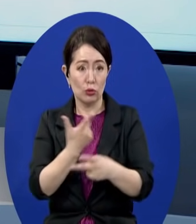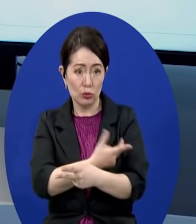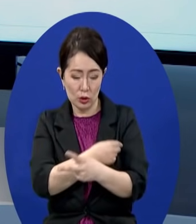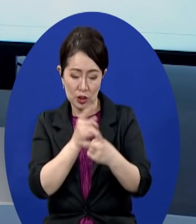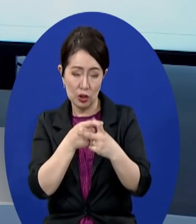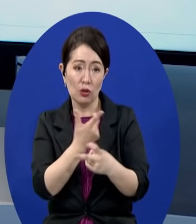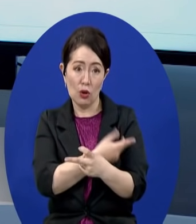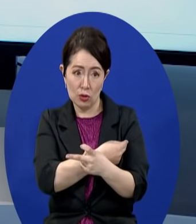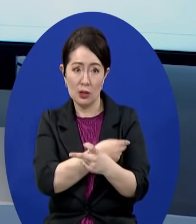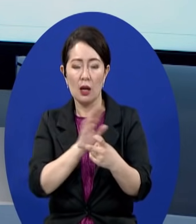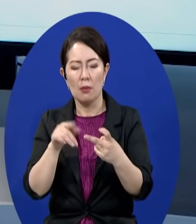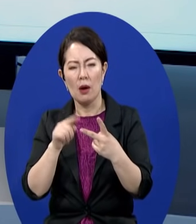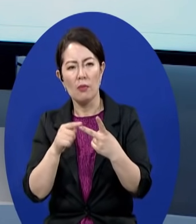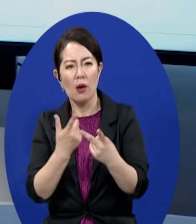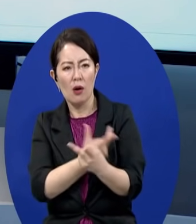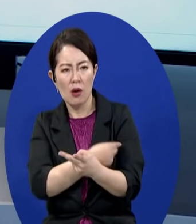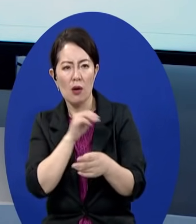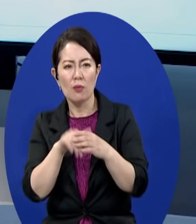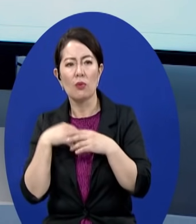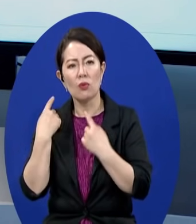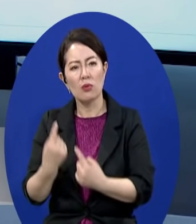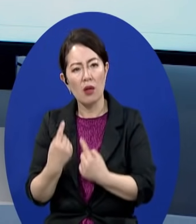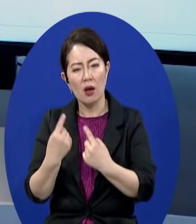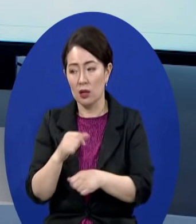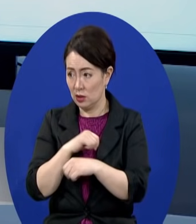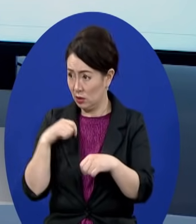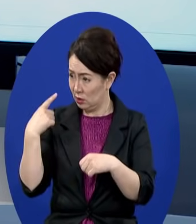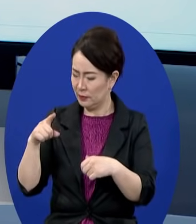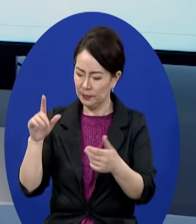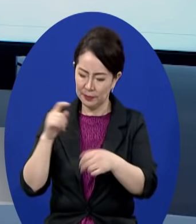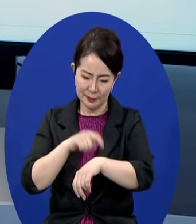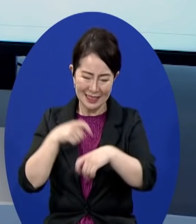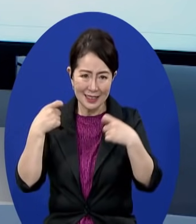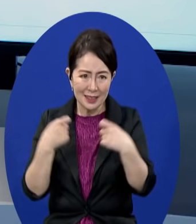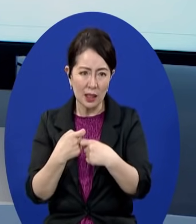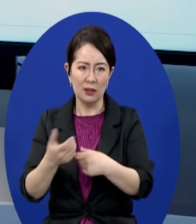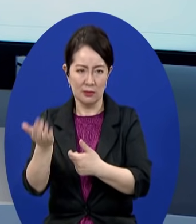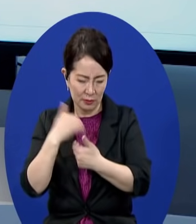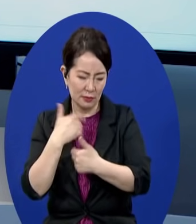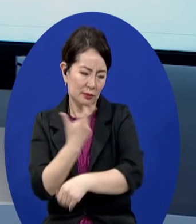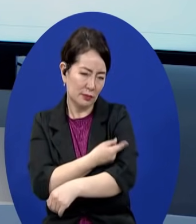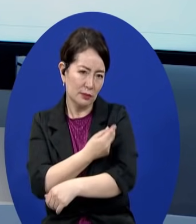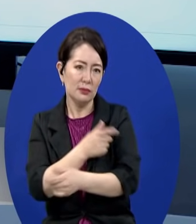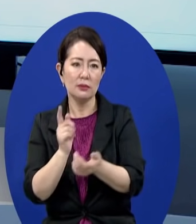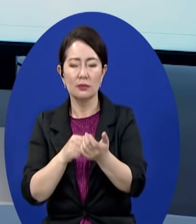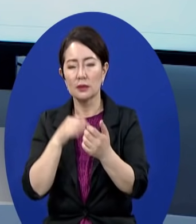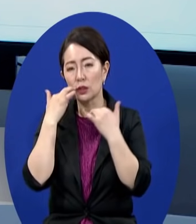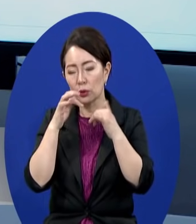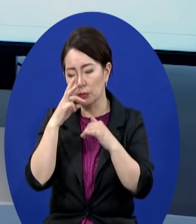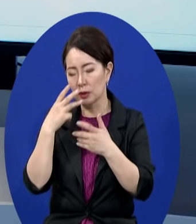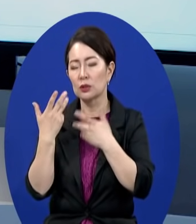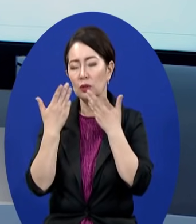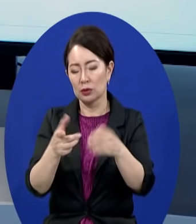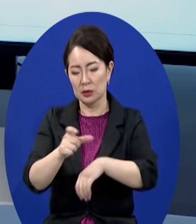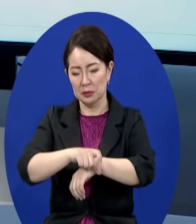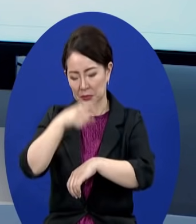тундаа хамрагдаад 2 дугаар тундаа хамрагдах хүлээлт үүсгээд байгаа иргэдийн хувьд бол вакцинда яг цаг хугацаанд хамрагдаач гэсэн ийм одоо зөвлөгөө мэдээллийг эрдэмтдийн